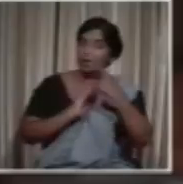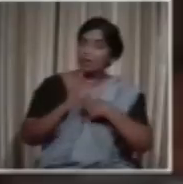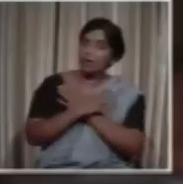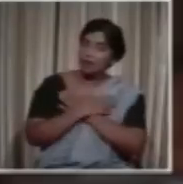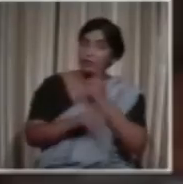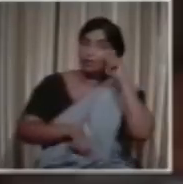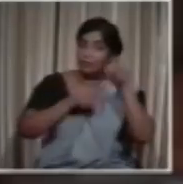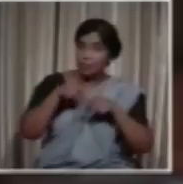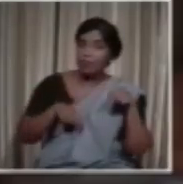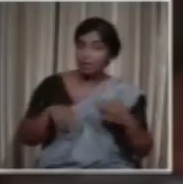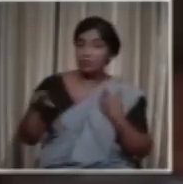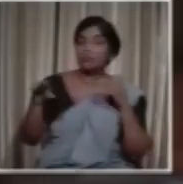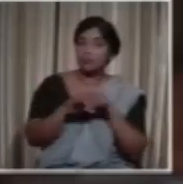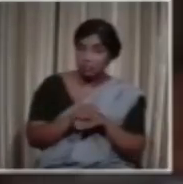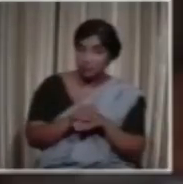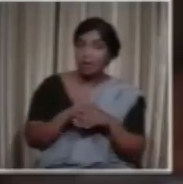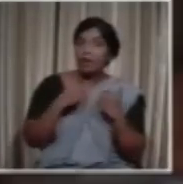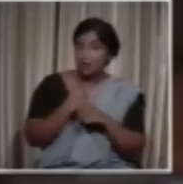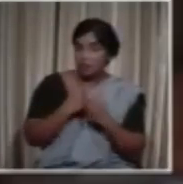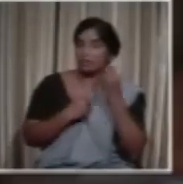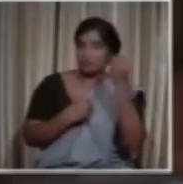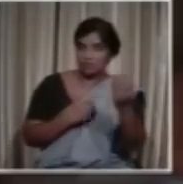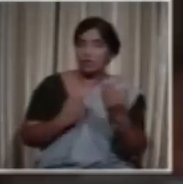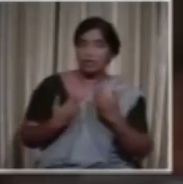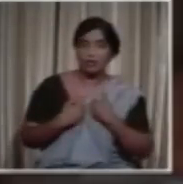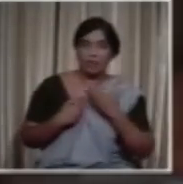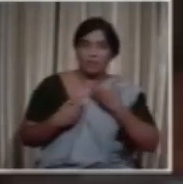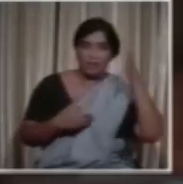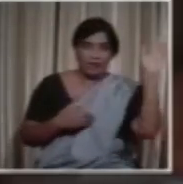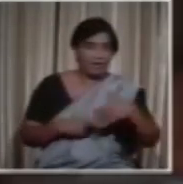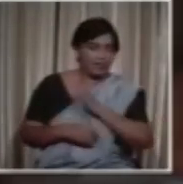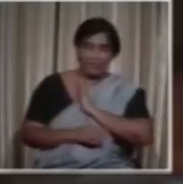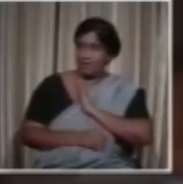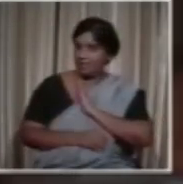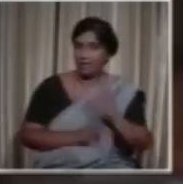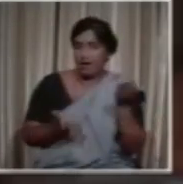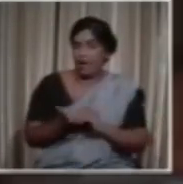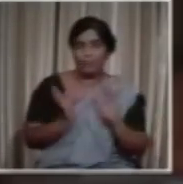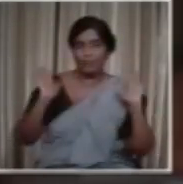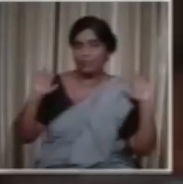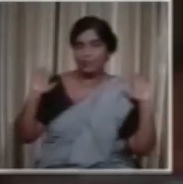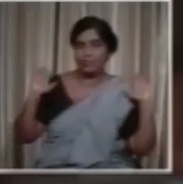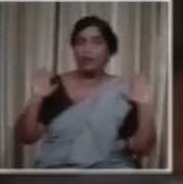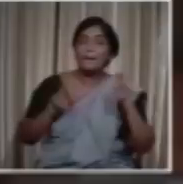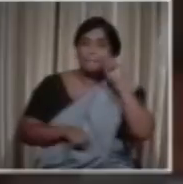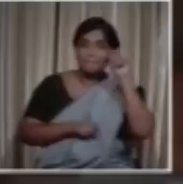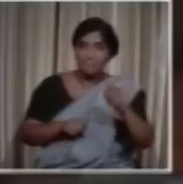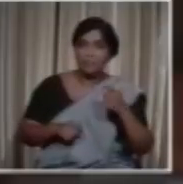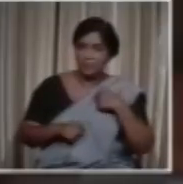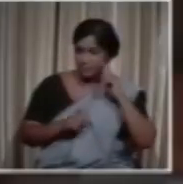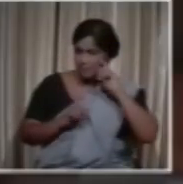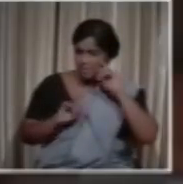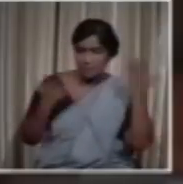මිනිස්සුන්ට මේකට එන්න අවශ්‍ය පාර සලසලා දෙන්න අපි නම් එන්නේ නැහැ මේ පැත්ත පළාතවත් ඊට පස්සේ අම්මා මිනිහාම මට හිතා ගන්නට